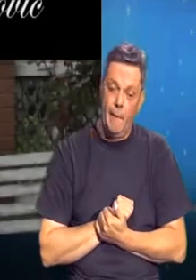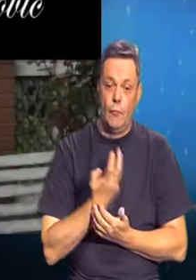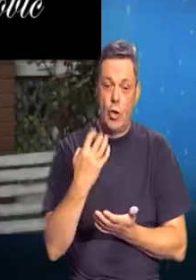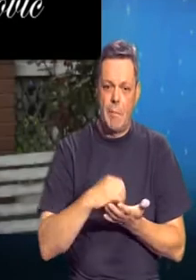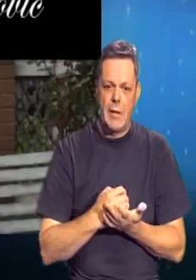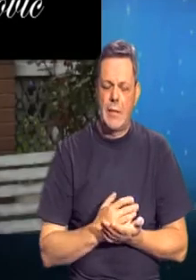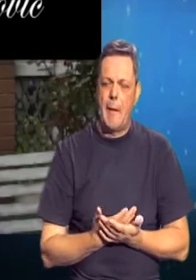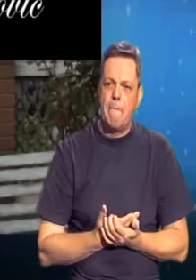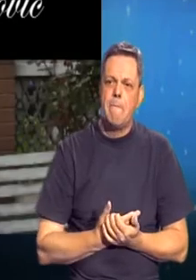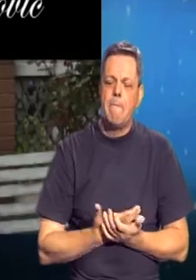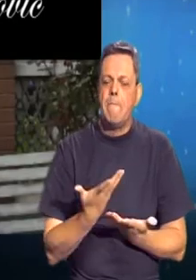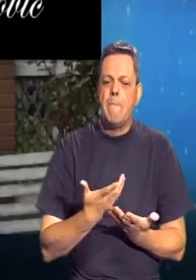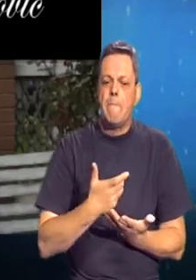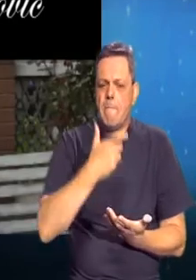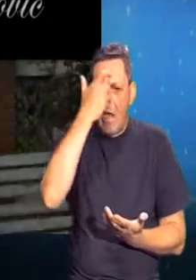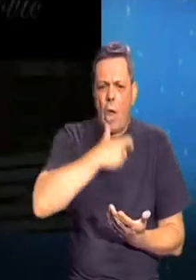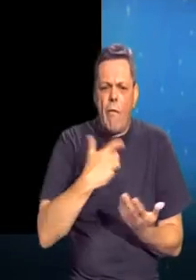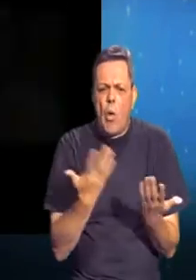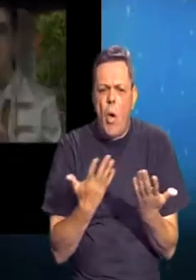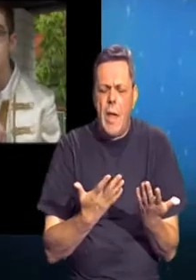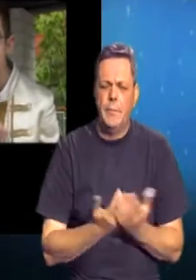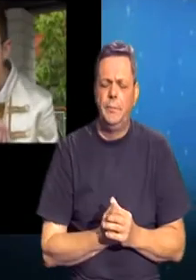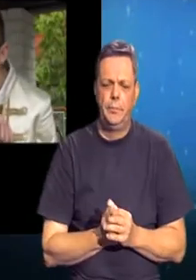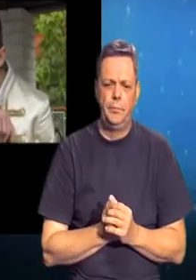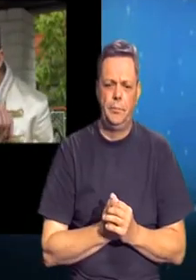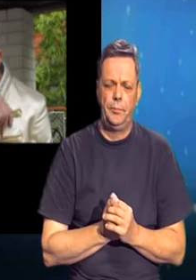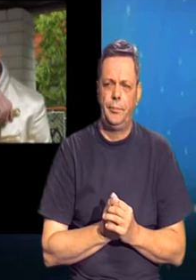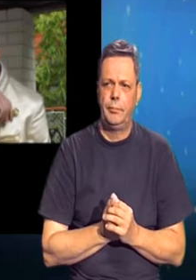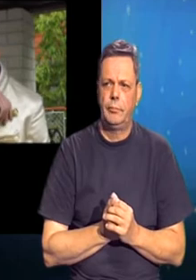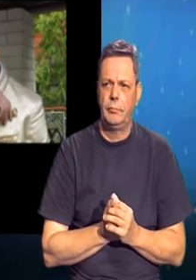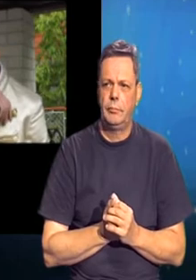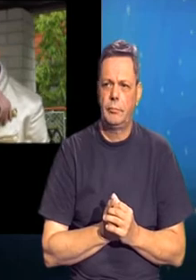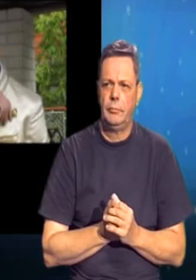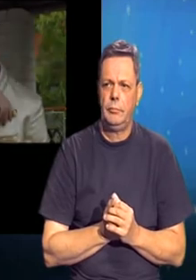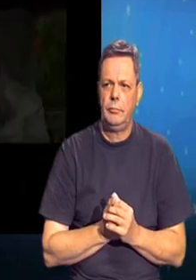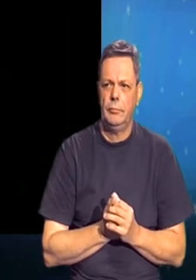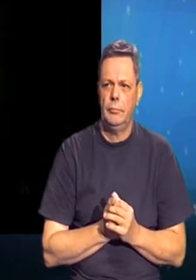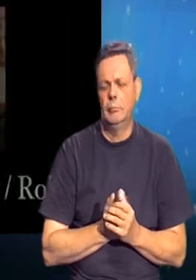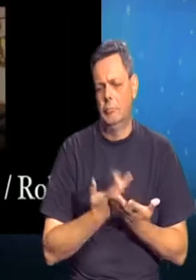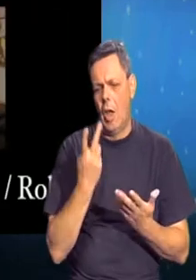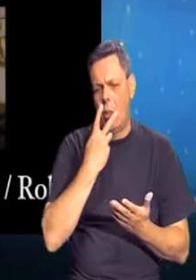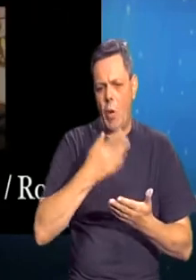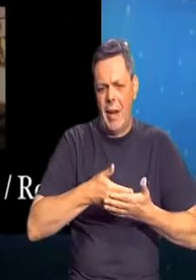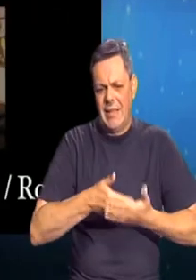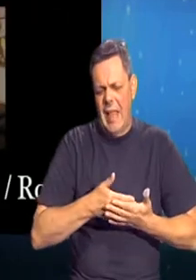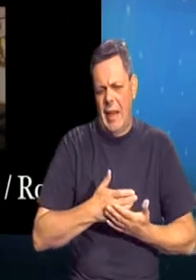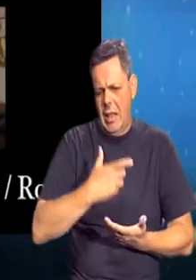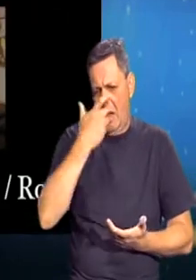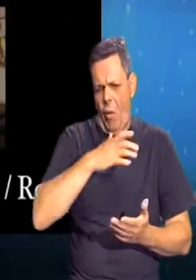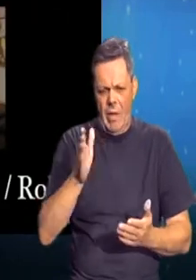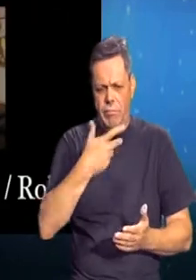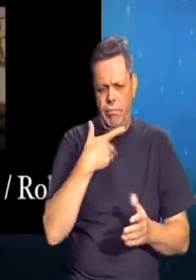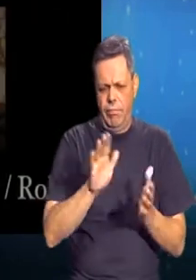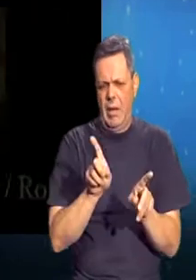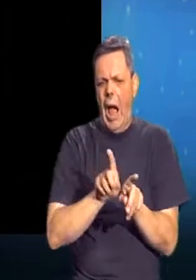4 mjeseca, konkretno koji, dakle, likovi i kako ste ih ukomponirali? Pa, standardni likovi, svi su koji